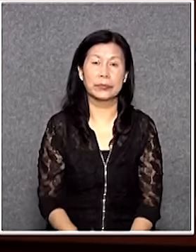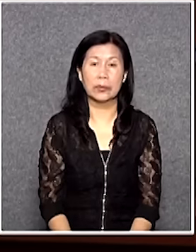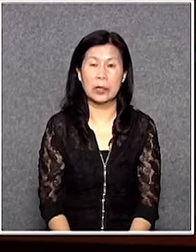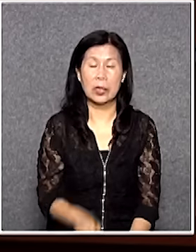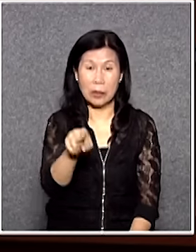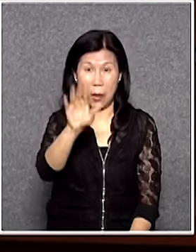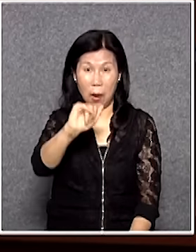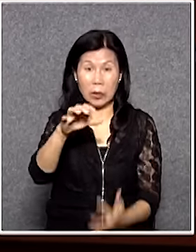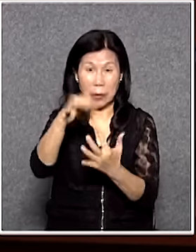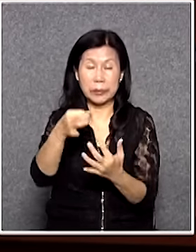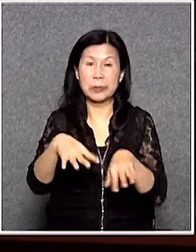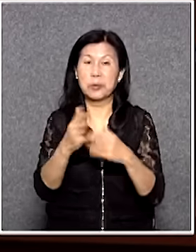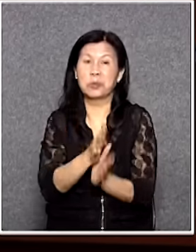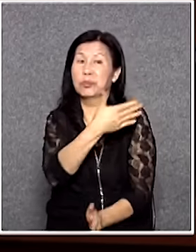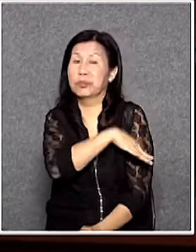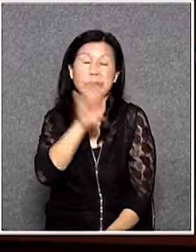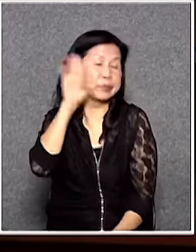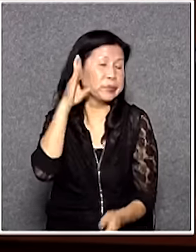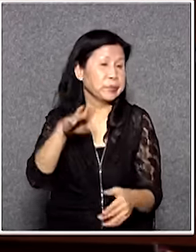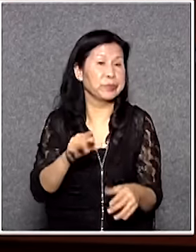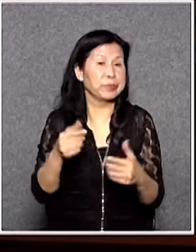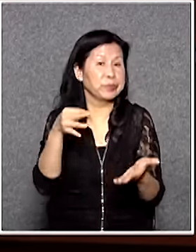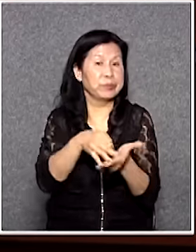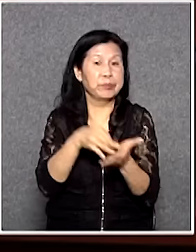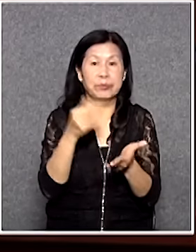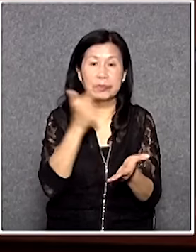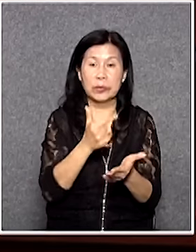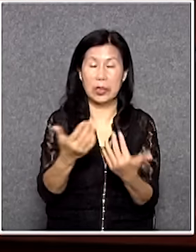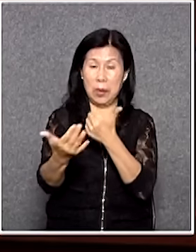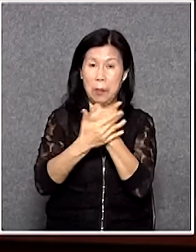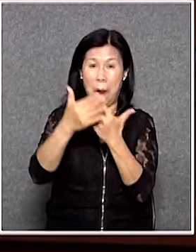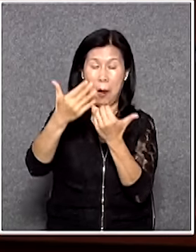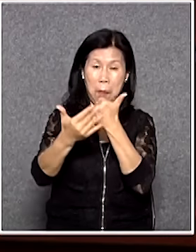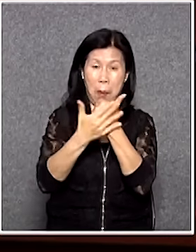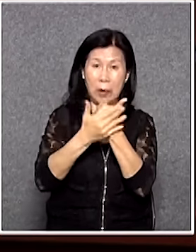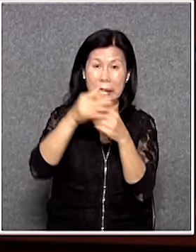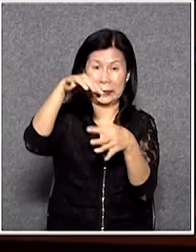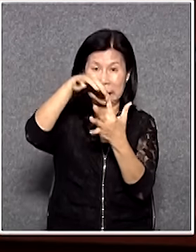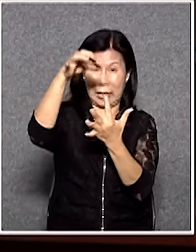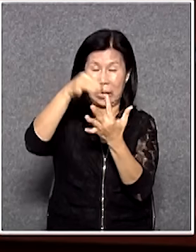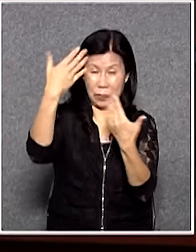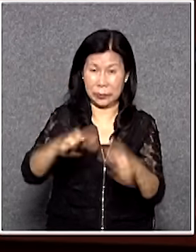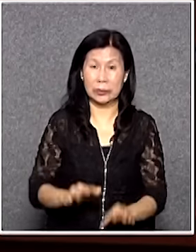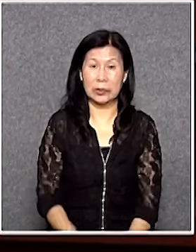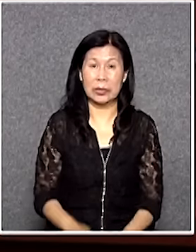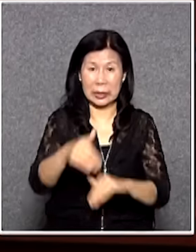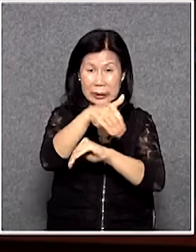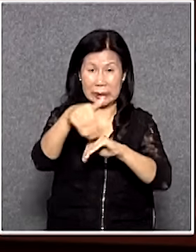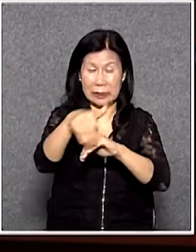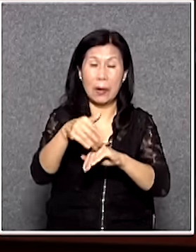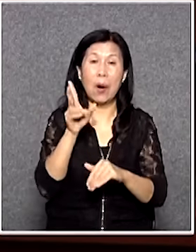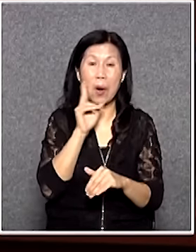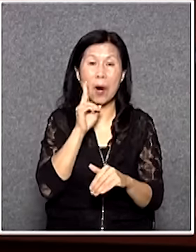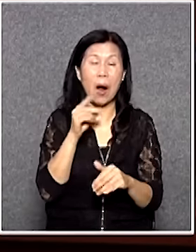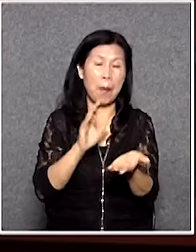俾佢揀，佢睬你都傻啦。老實講，係咪？而家就係話我幫你揀埋，跟住啊你。即係呢個計劃，我有好似有啲瑕